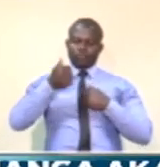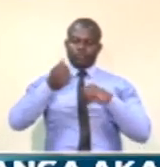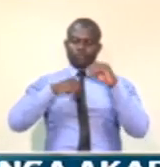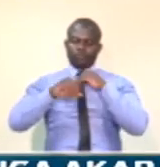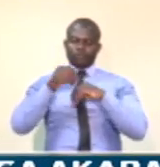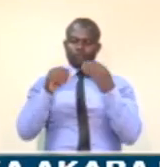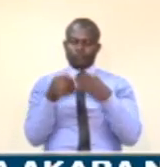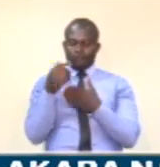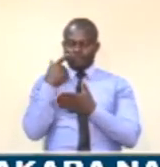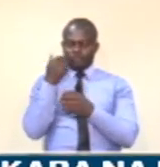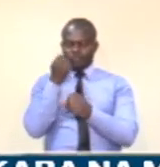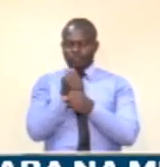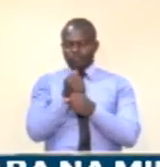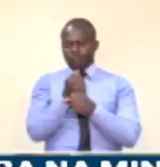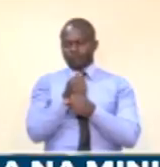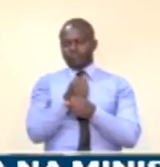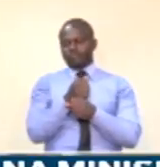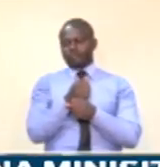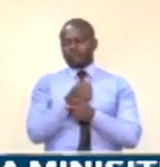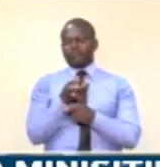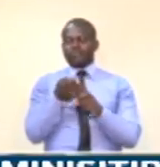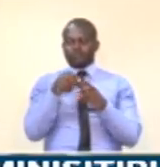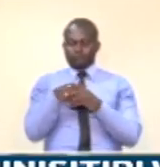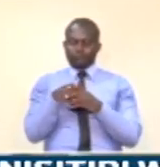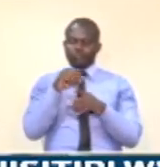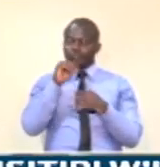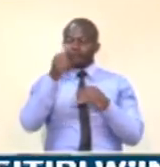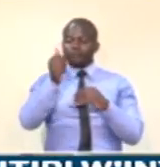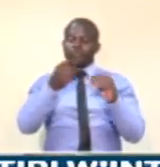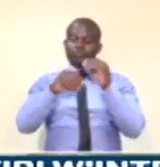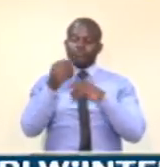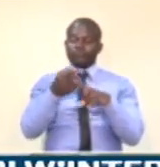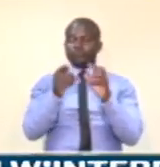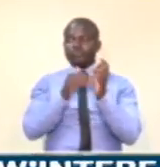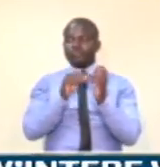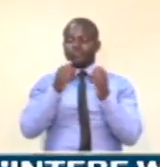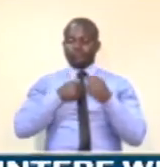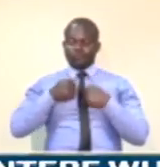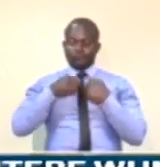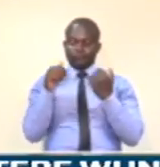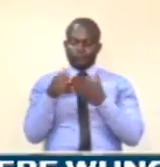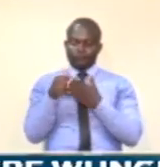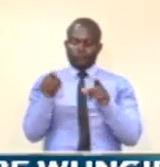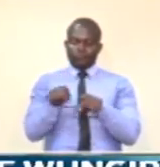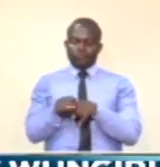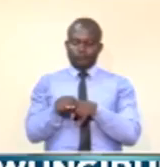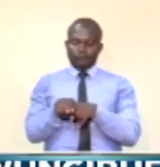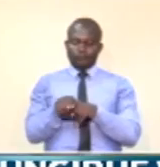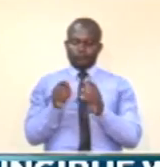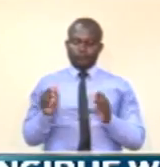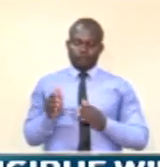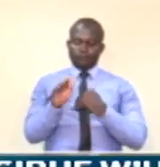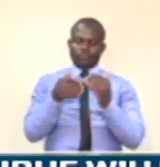bicuruzwa aya mahembe y'inzovu aturuka sinaho agurishwa ahubwo u Rwanda rukoreshwa nk'inzira.